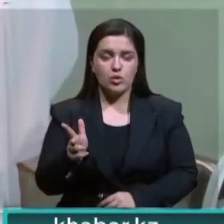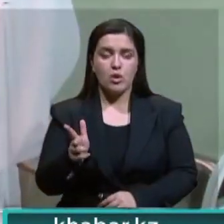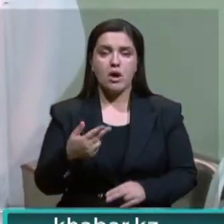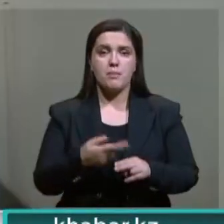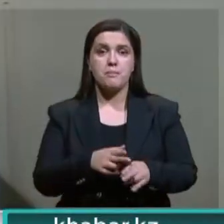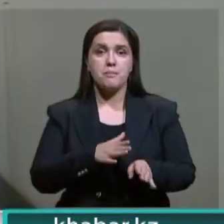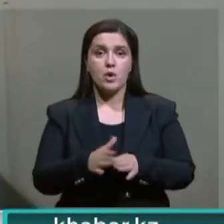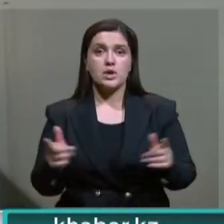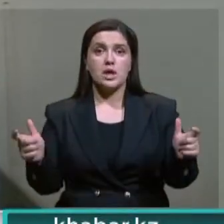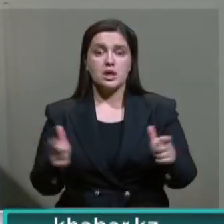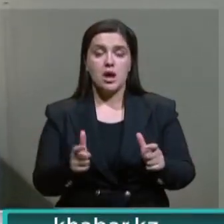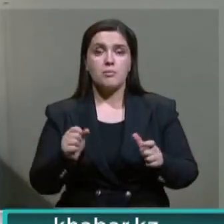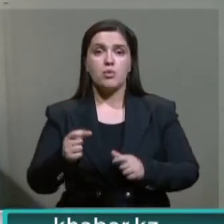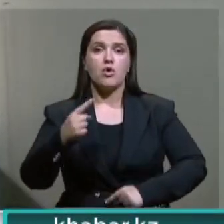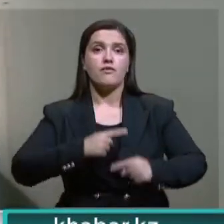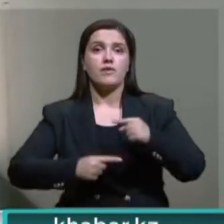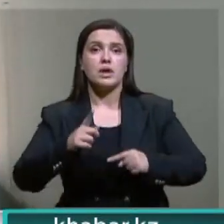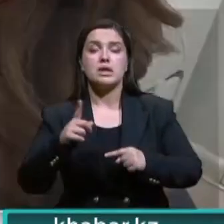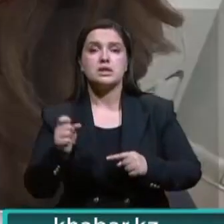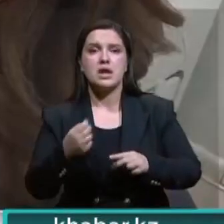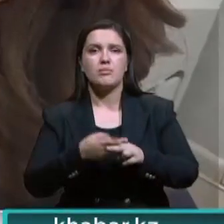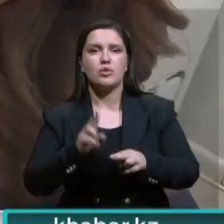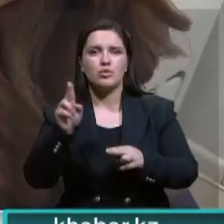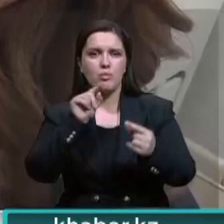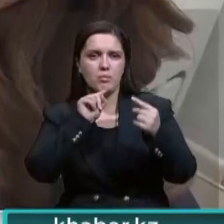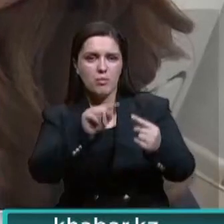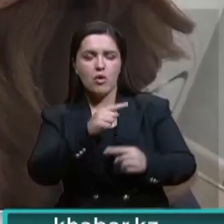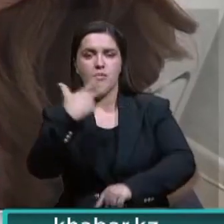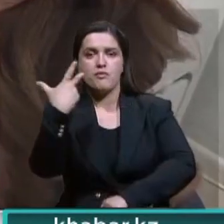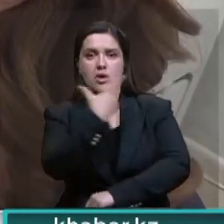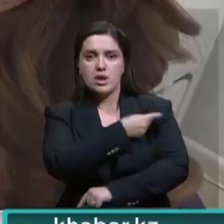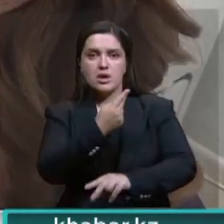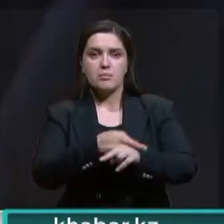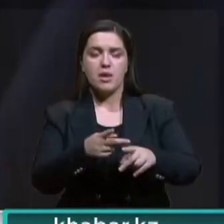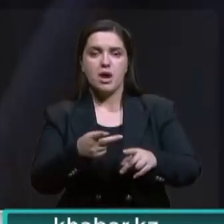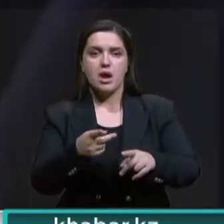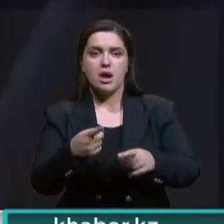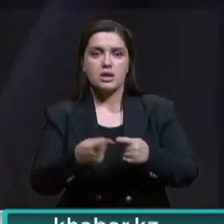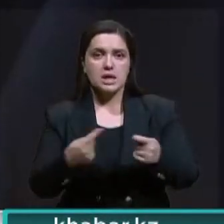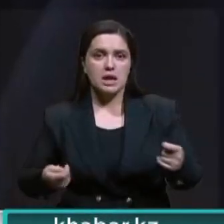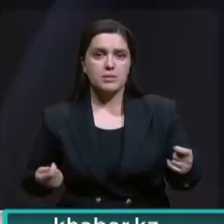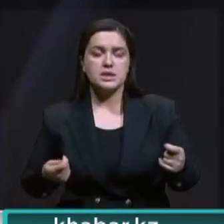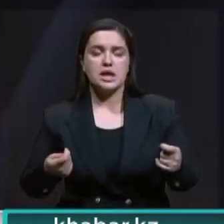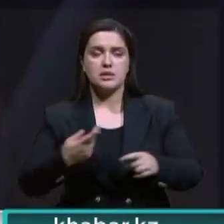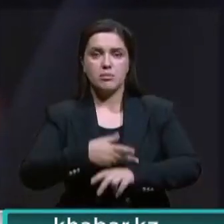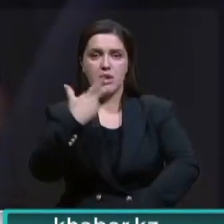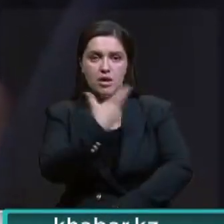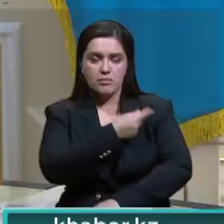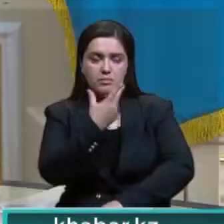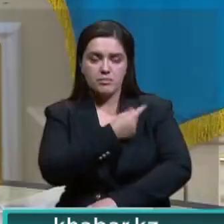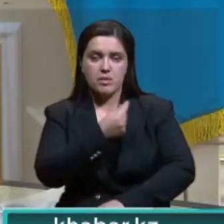полный локдаун страна может вернуться из-за антиваксеров. Они тормозят и без того не очень активную кампанию по